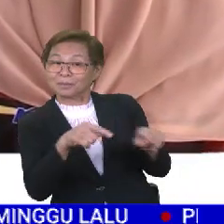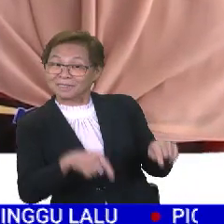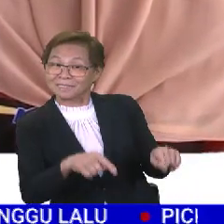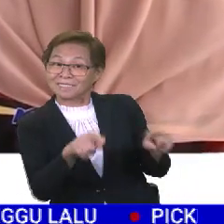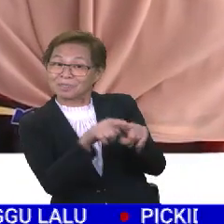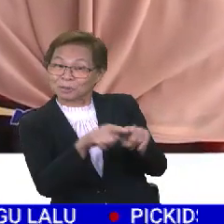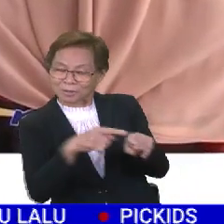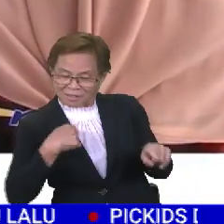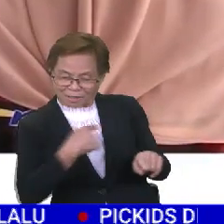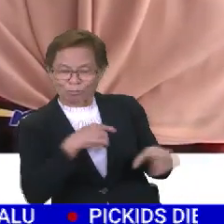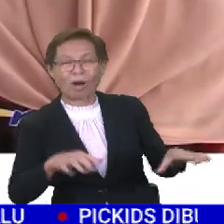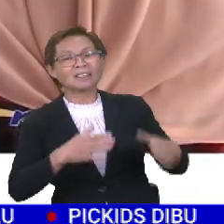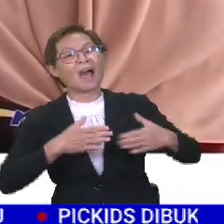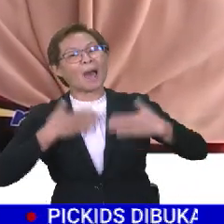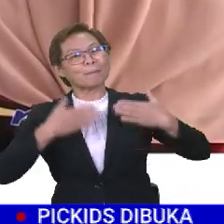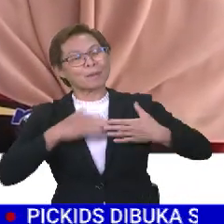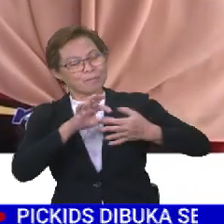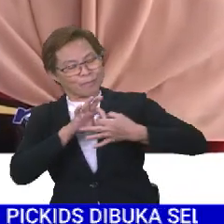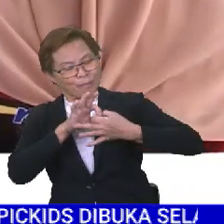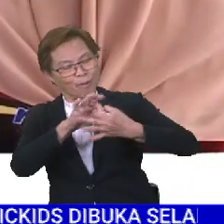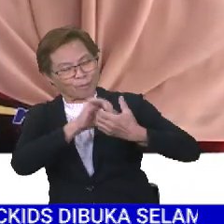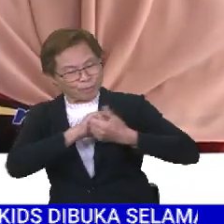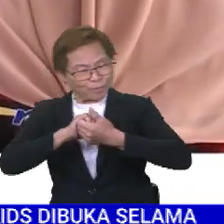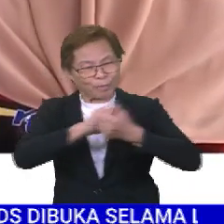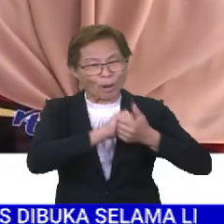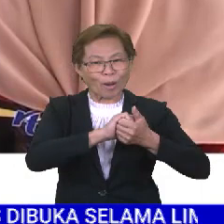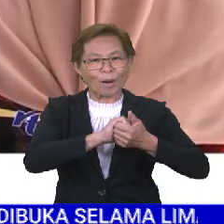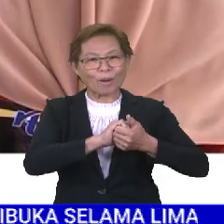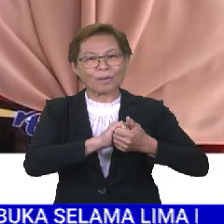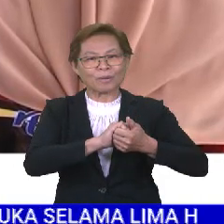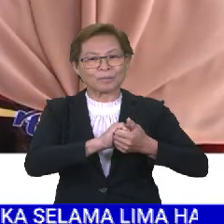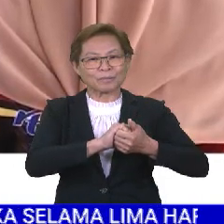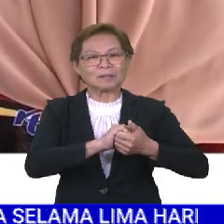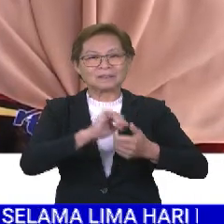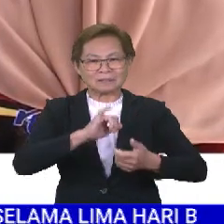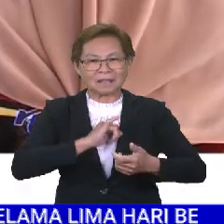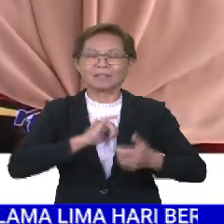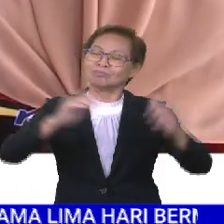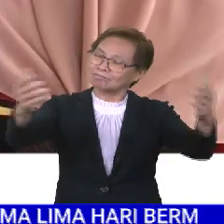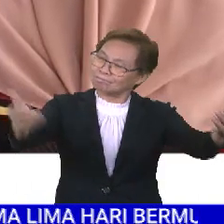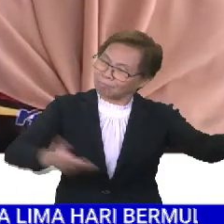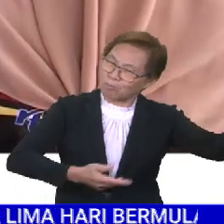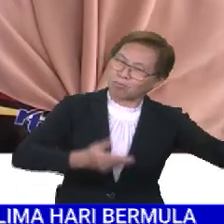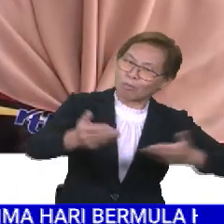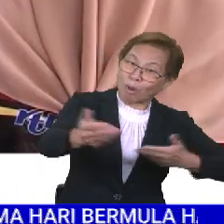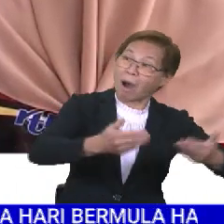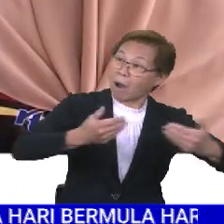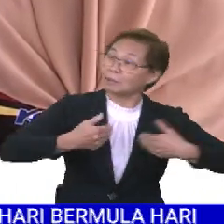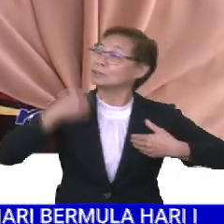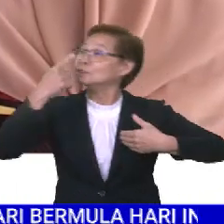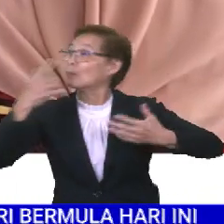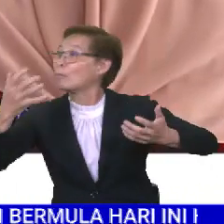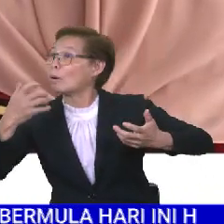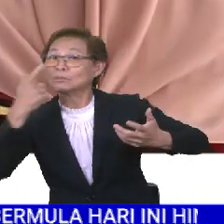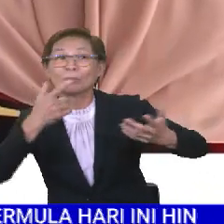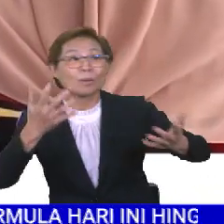hati jika dapat berkolaborasi bersama daripada masa hadapan. Dan saya mengalu-alukan ada lagi sesiapa yang